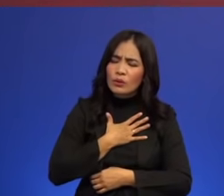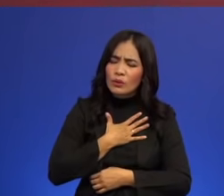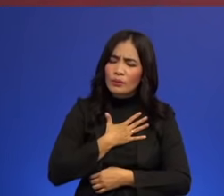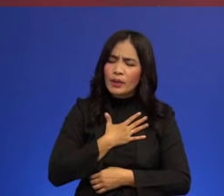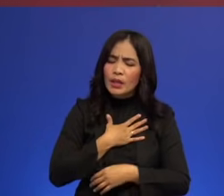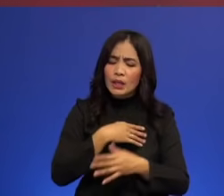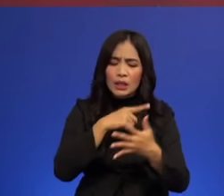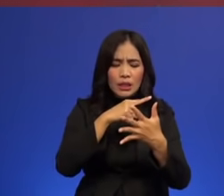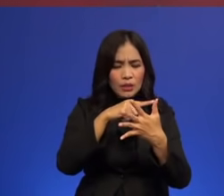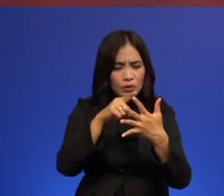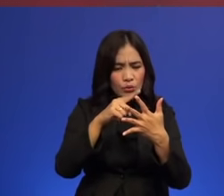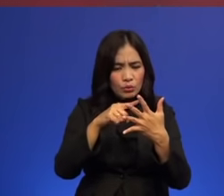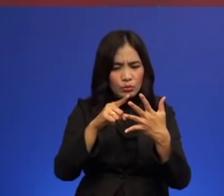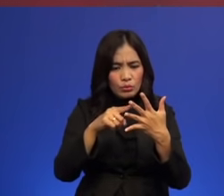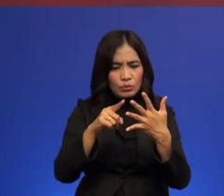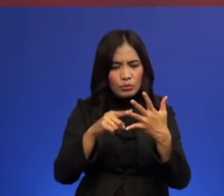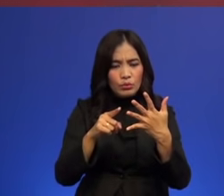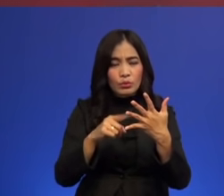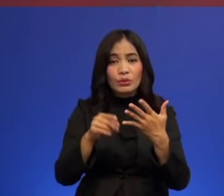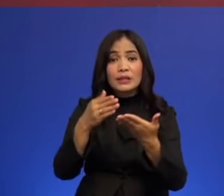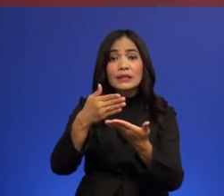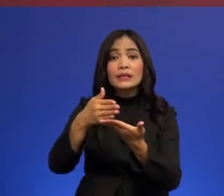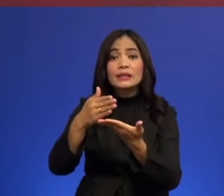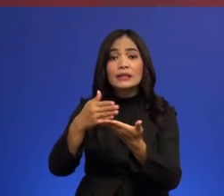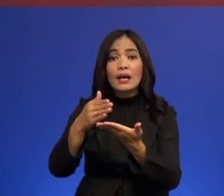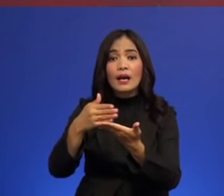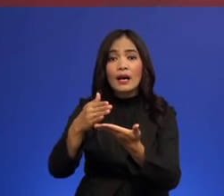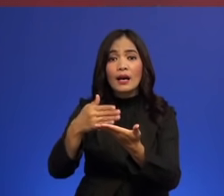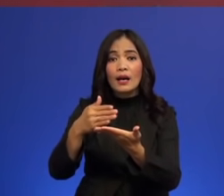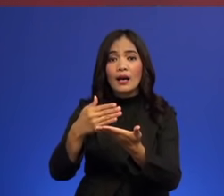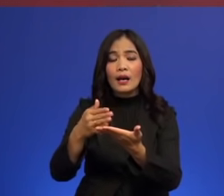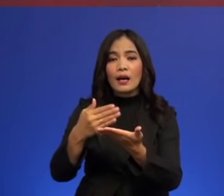ajarku menghitung sisa